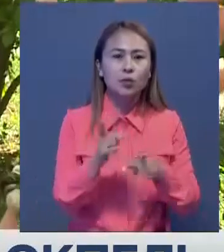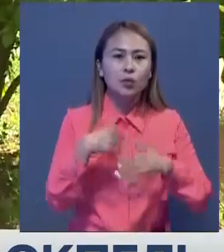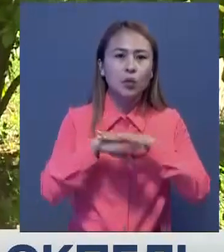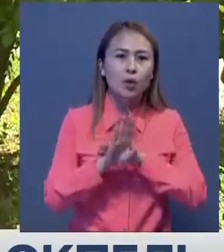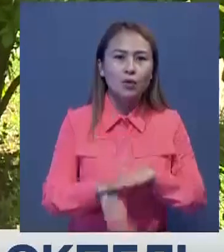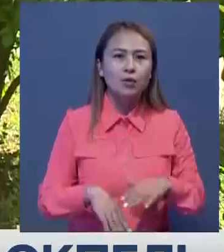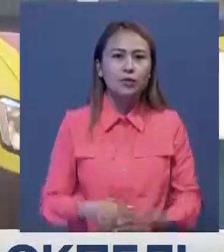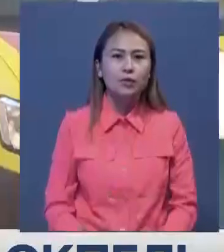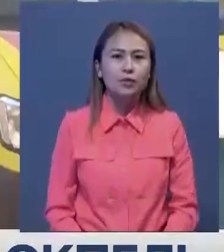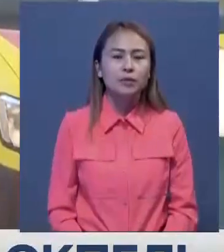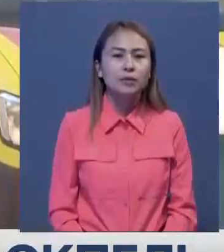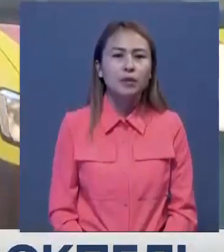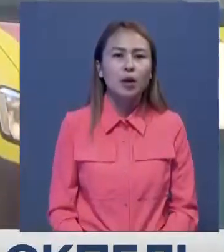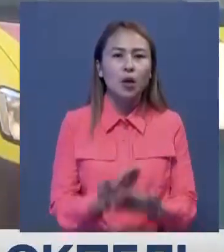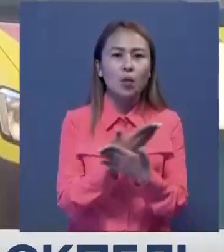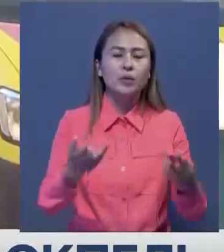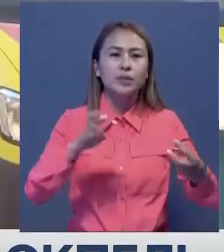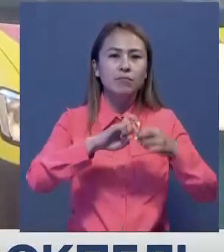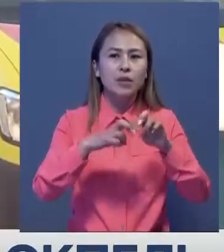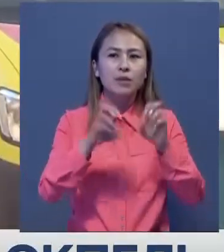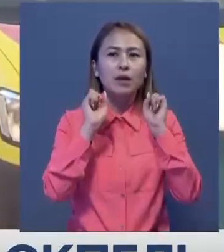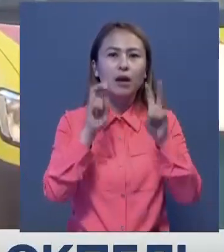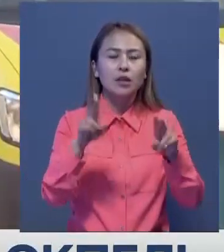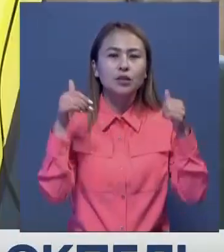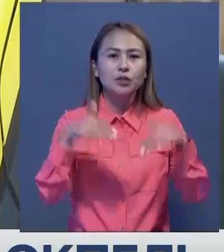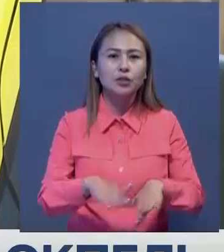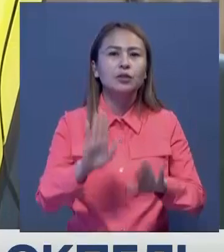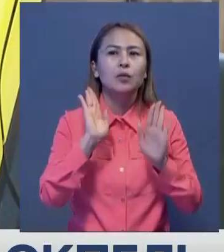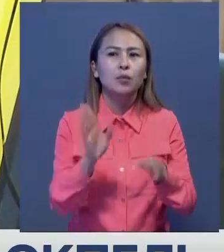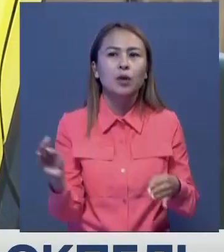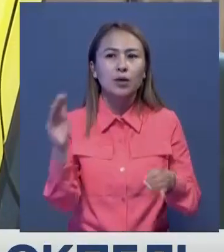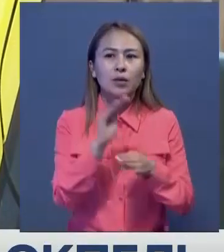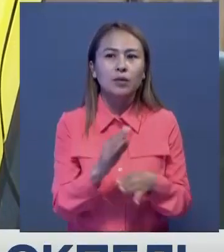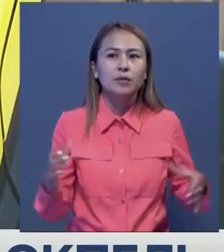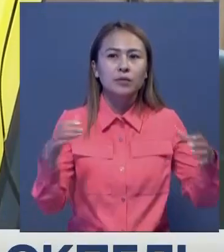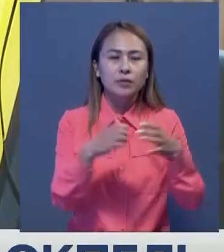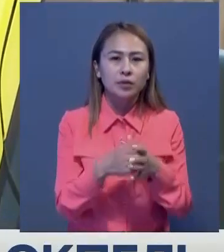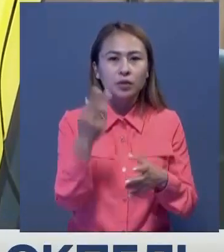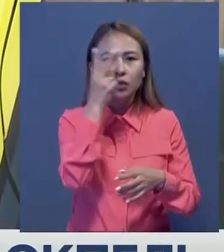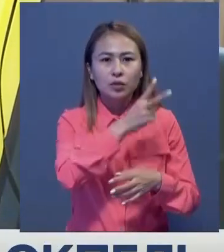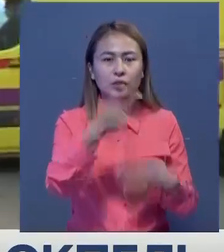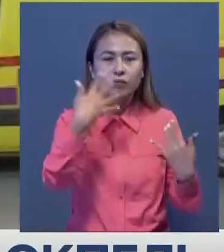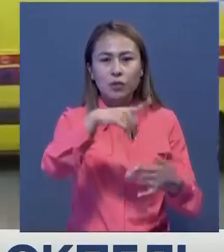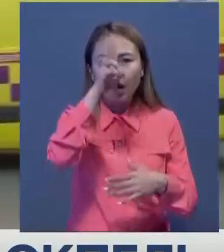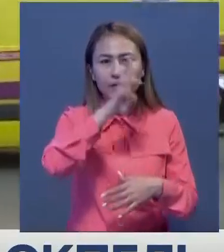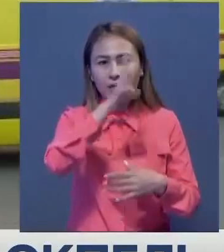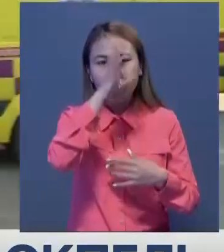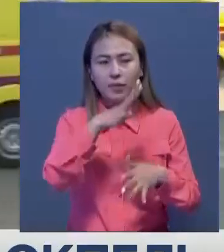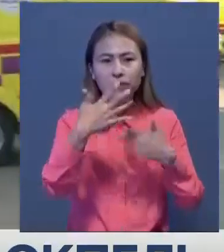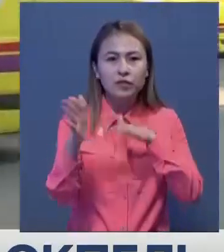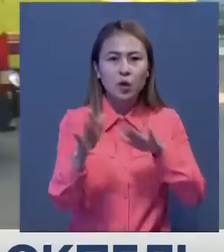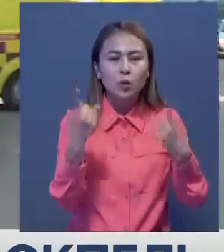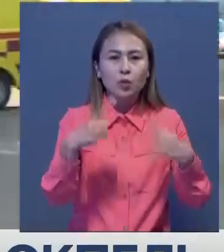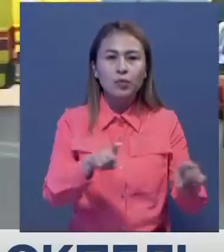бізден де құтыларсыздар. Мәселенің қалай шешімін табатыны әзірге беймәлім. Дегенмен мамандар бірнеше айдан кейін басқа мекен